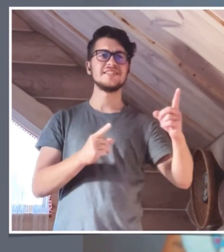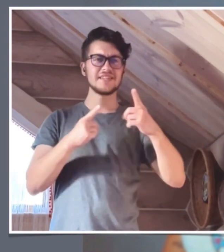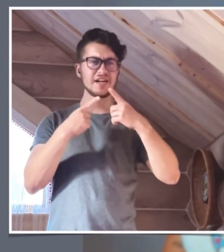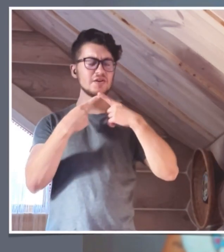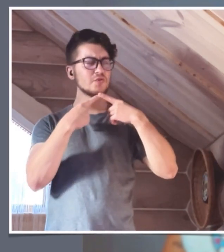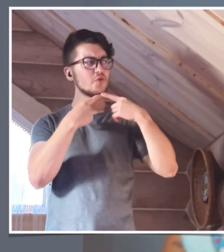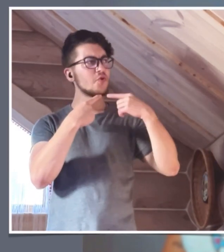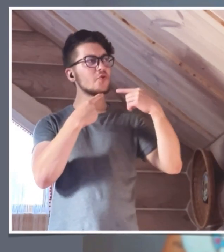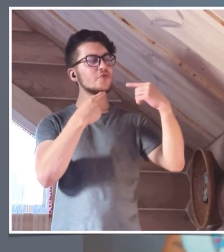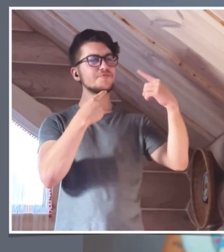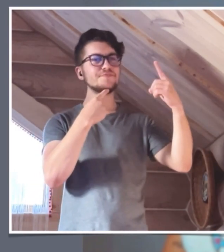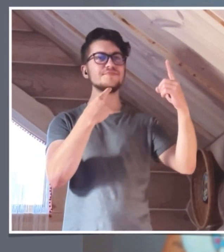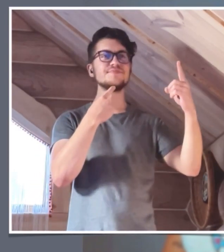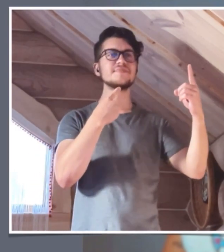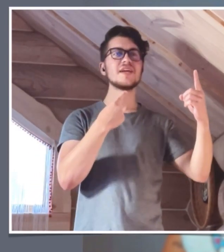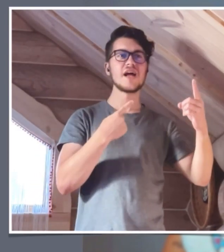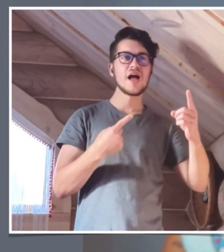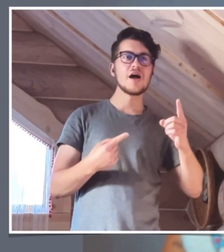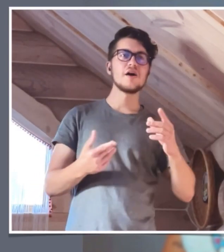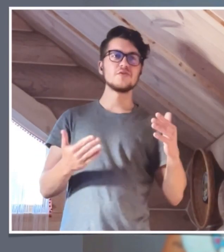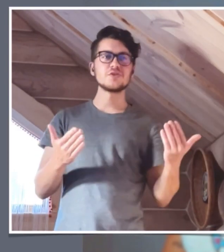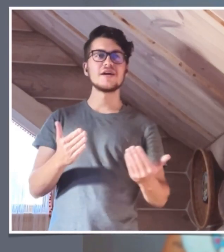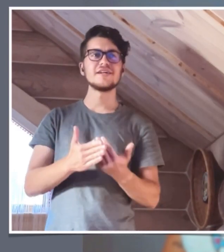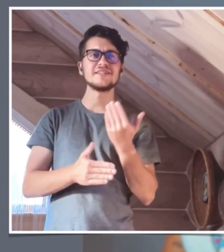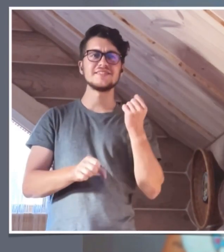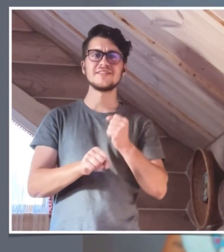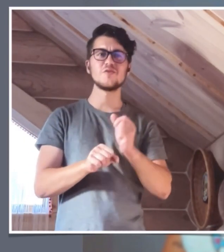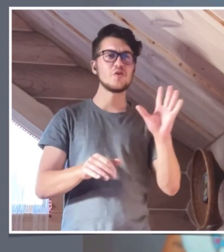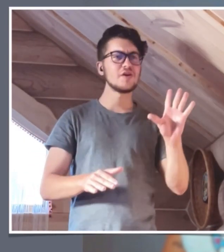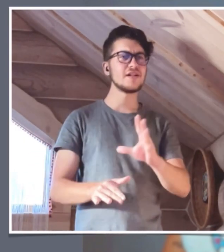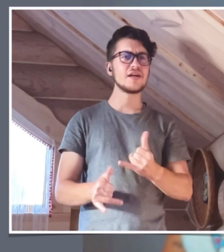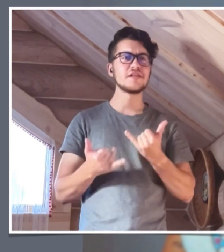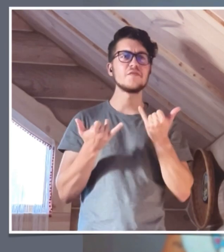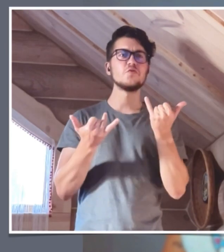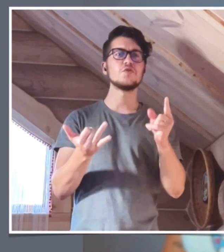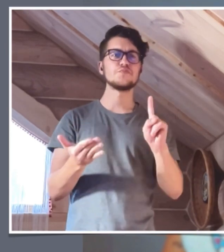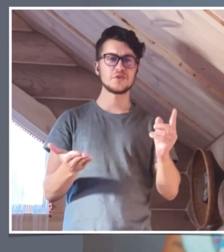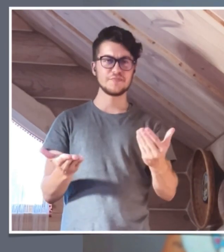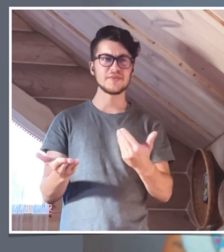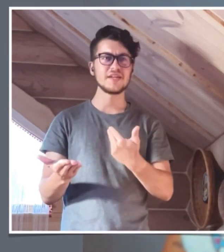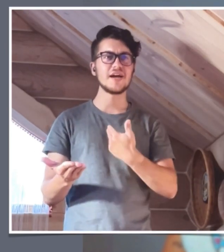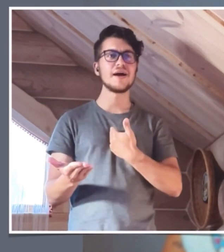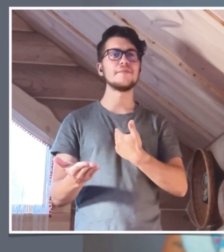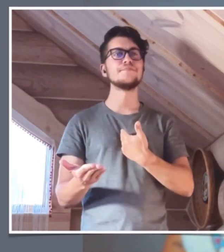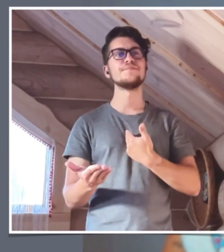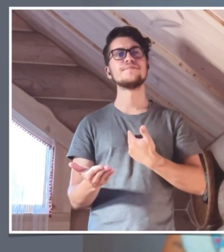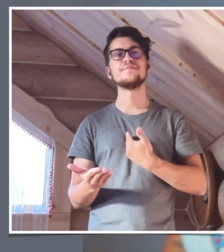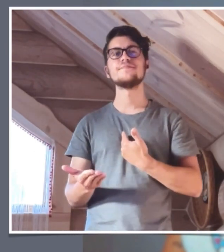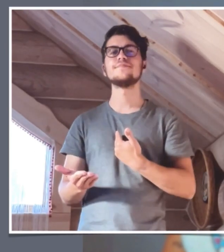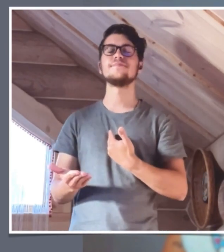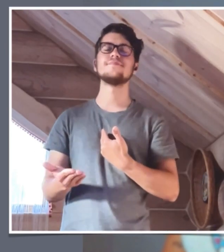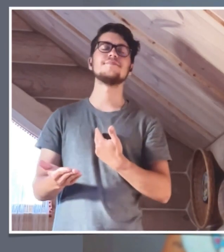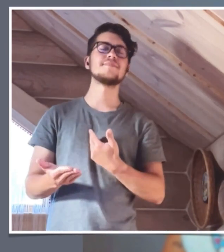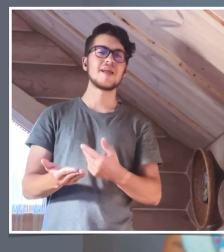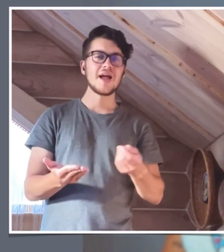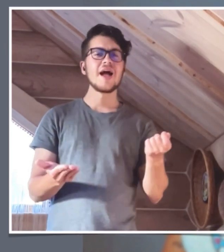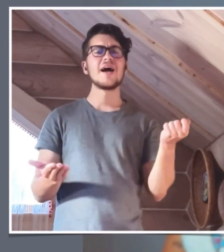эссе это и снова сделайте готов что я